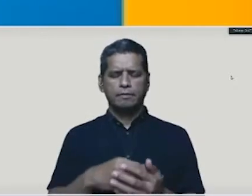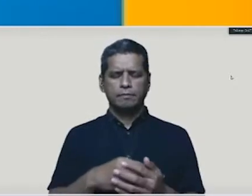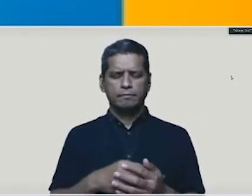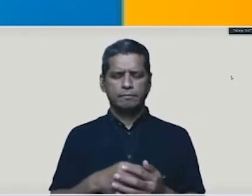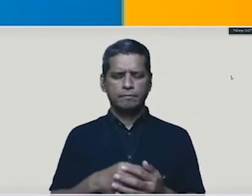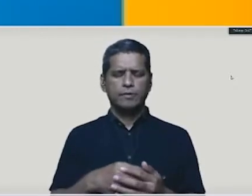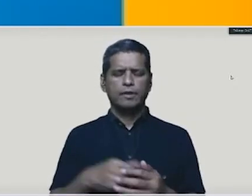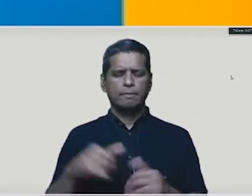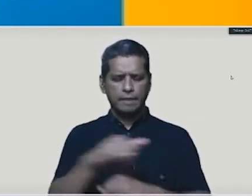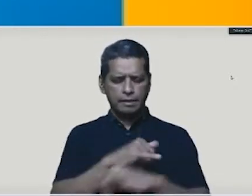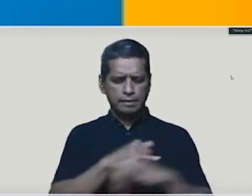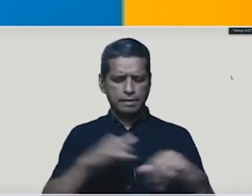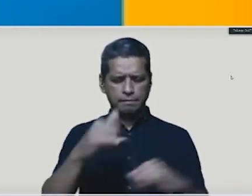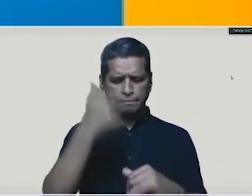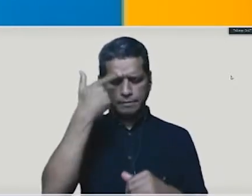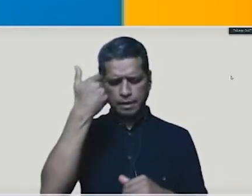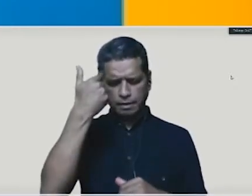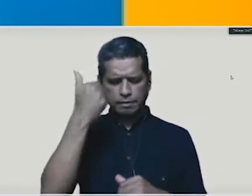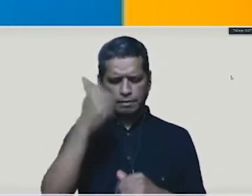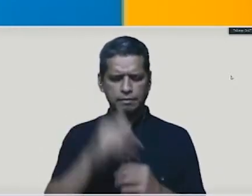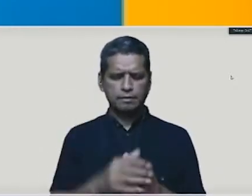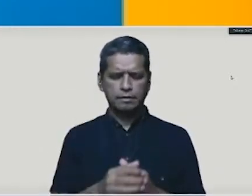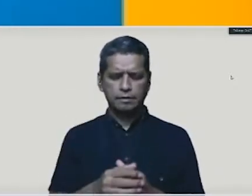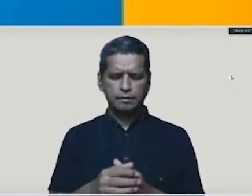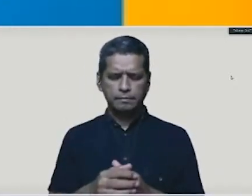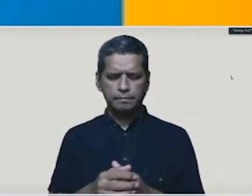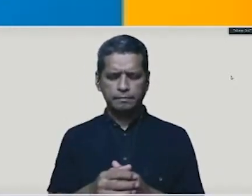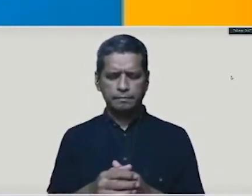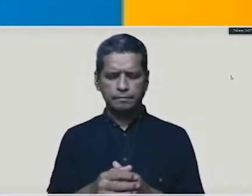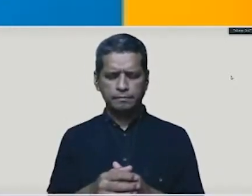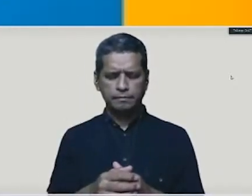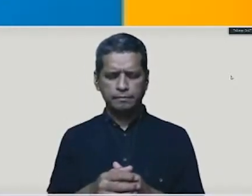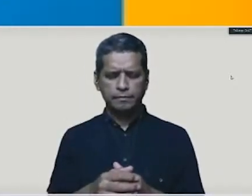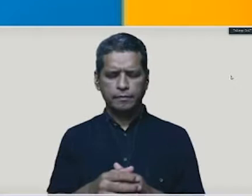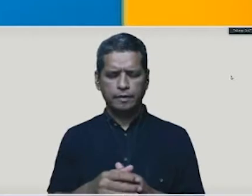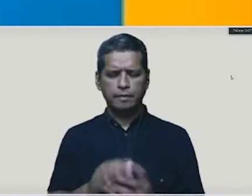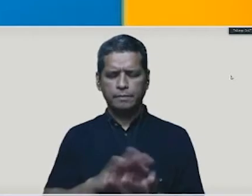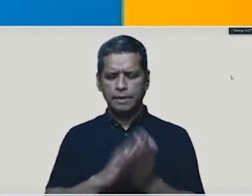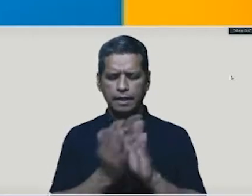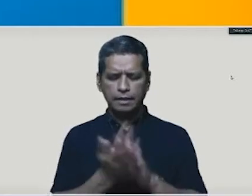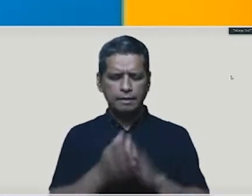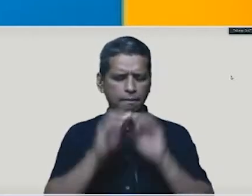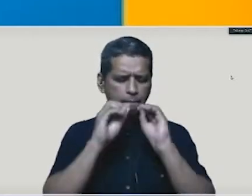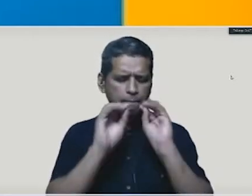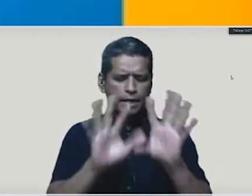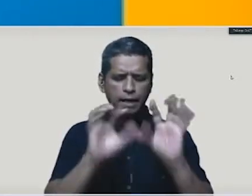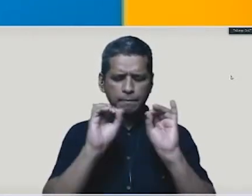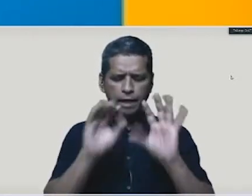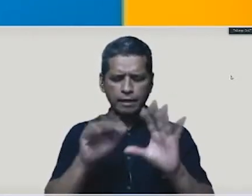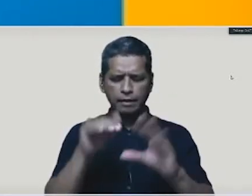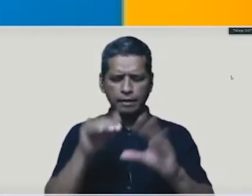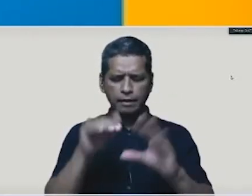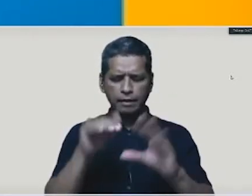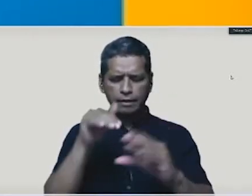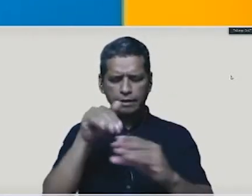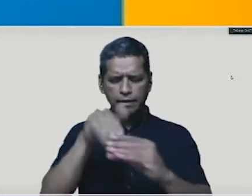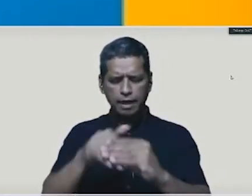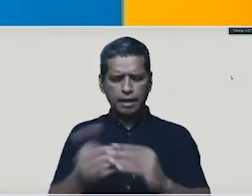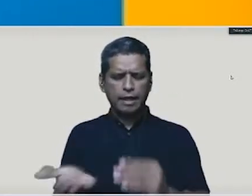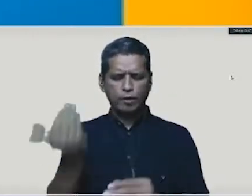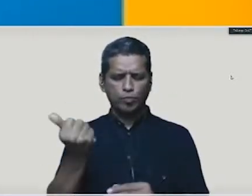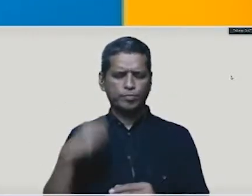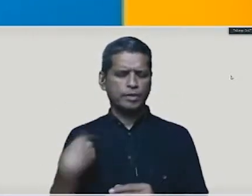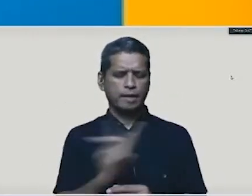bersama pekabaran yang kami sampaikan nanti ini akan boleh menjadi berkat di dalam kehidupan kami untuk menyambut kedatangan